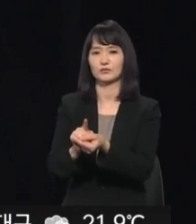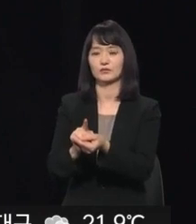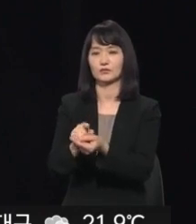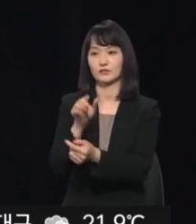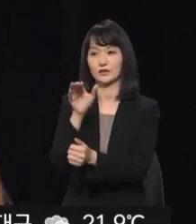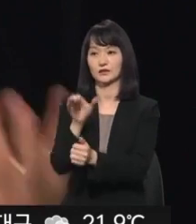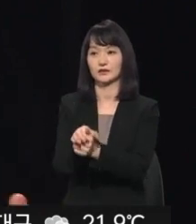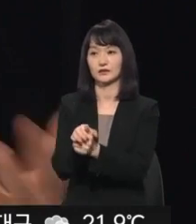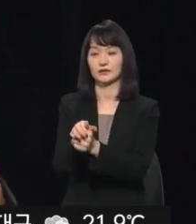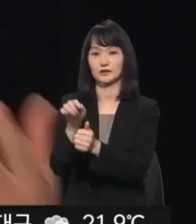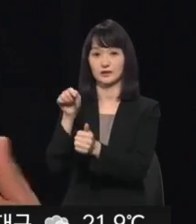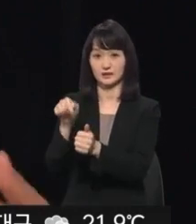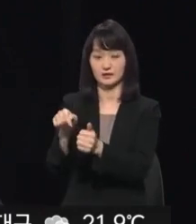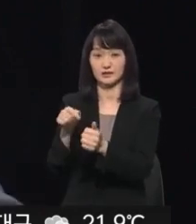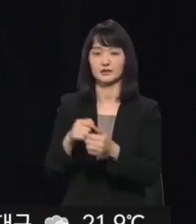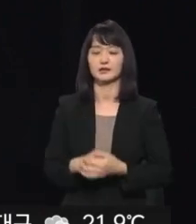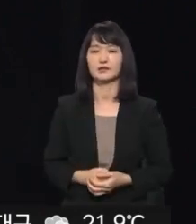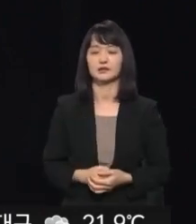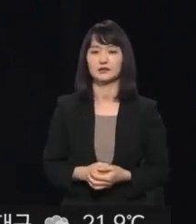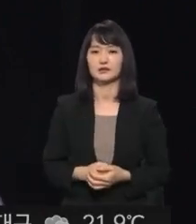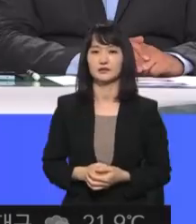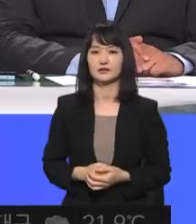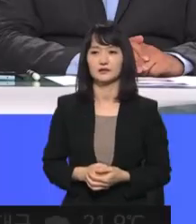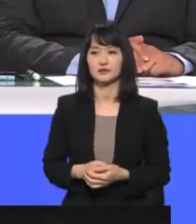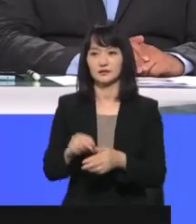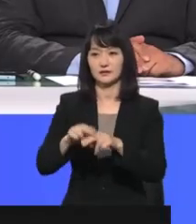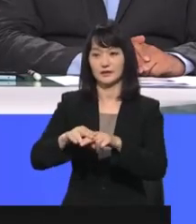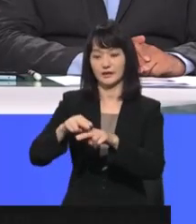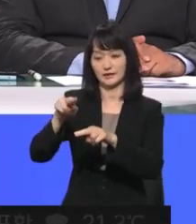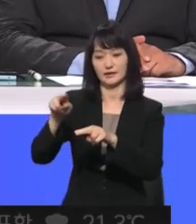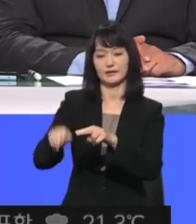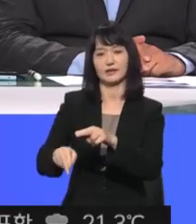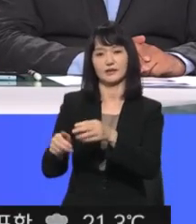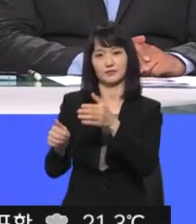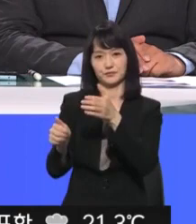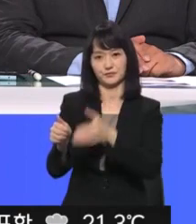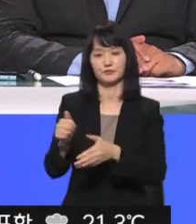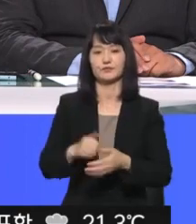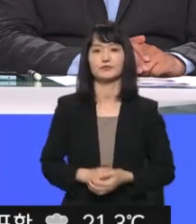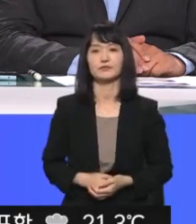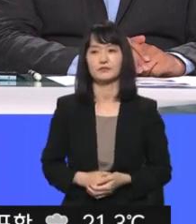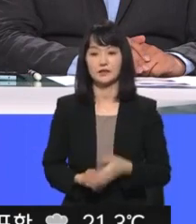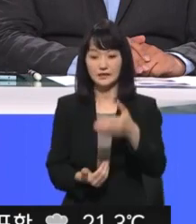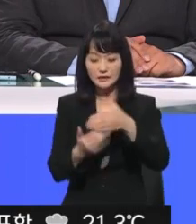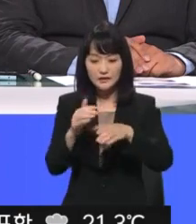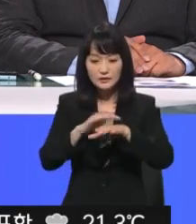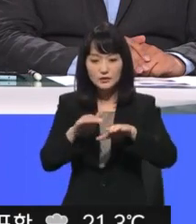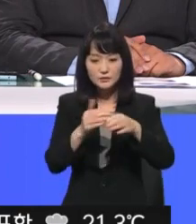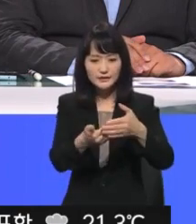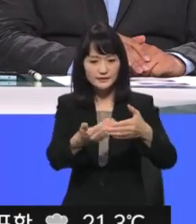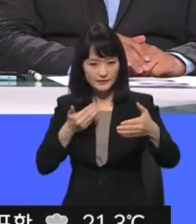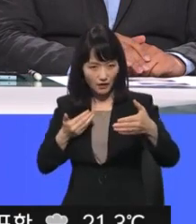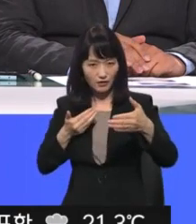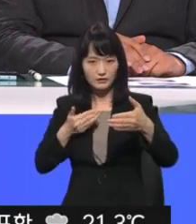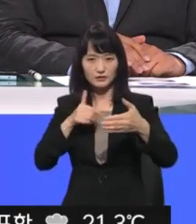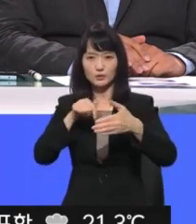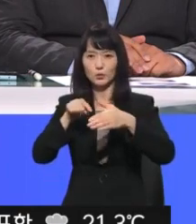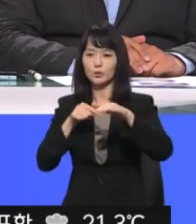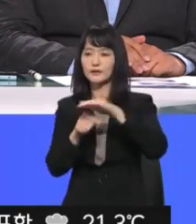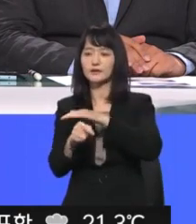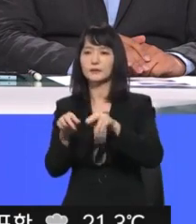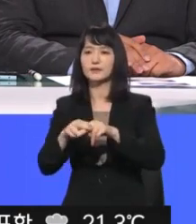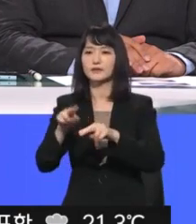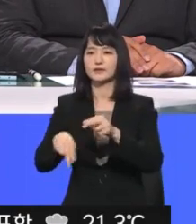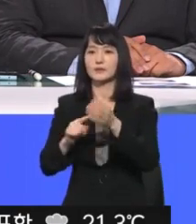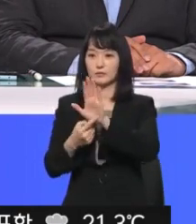그렇죠 단 차탄 10살 얘기했죠 아까 제가 말씀드린 수술하는데 수습하기 전에 사퇴 표명 을 해면 되는 건데 지금 그걸 안에서 문제